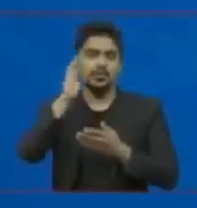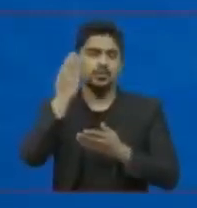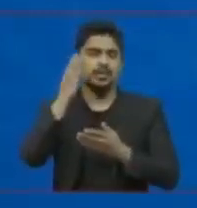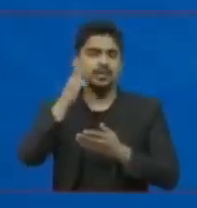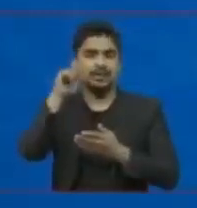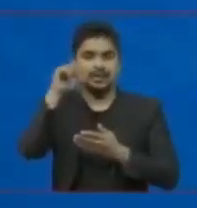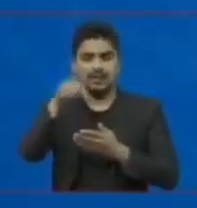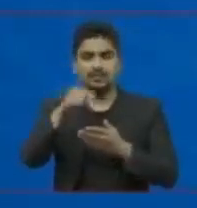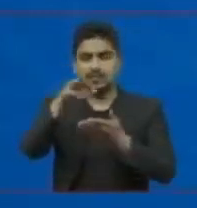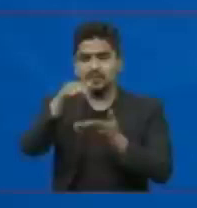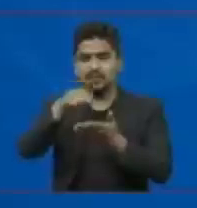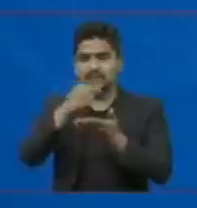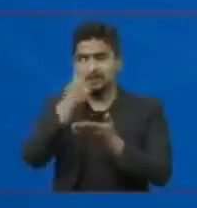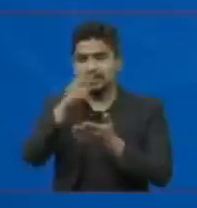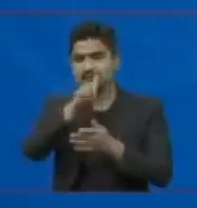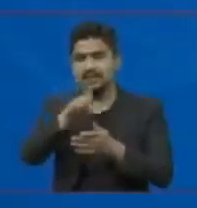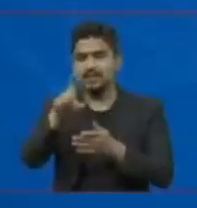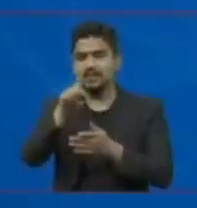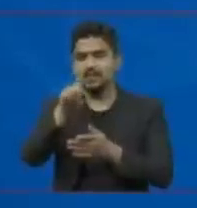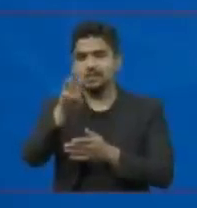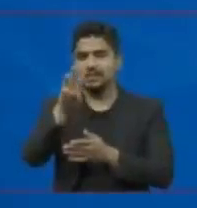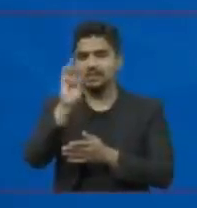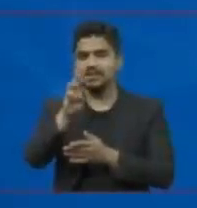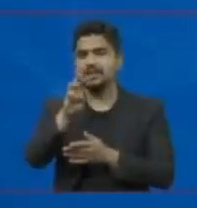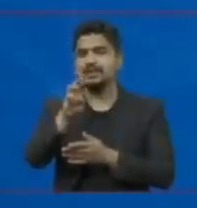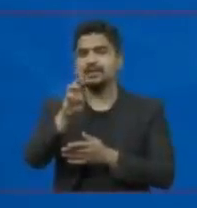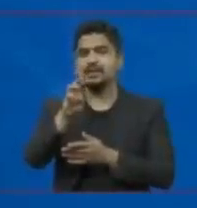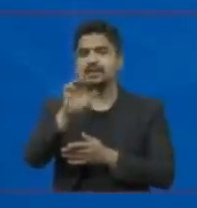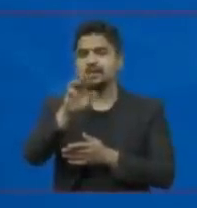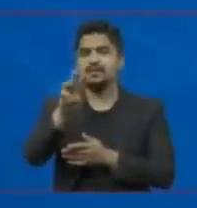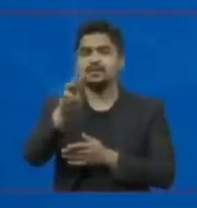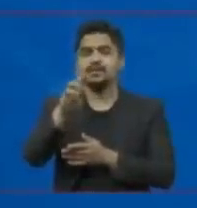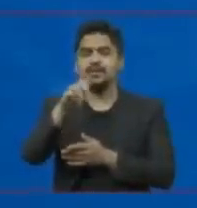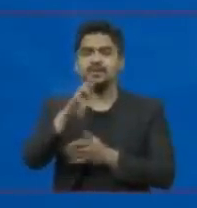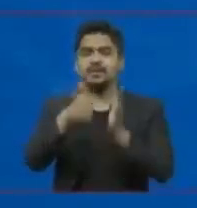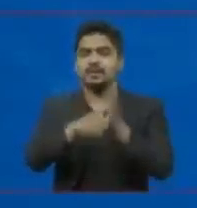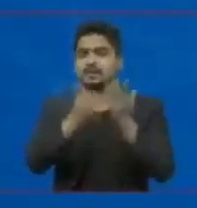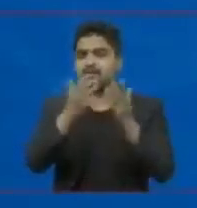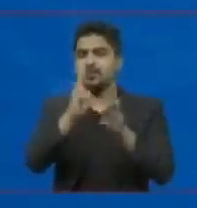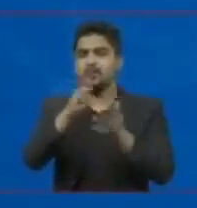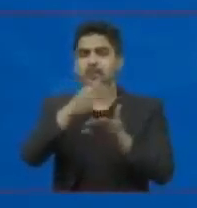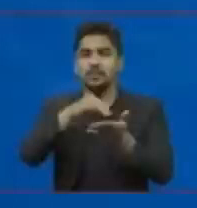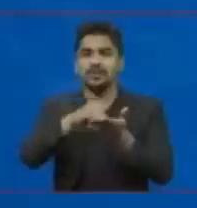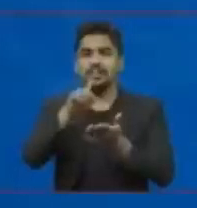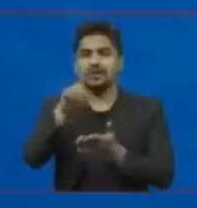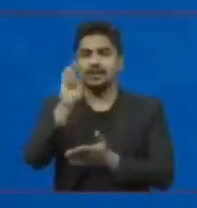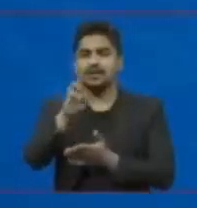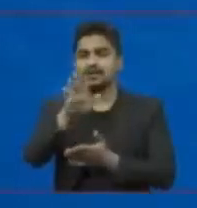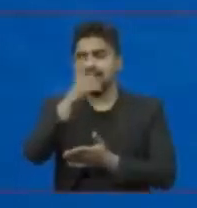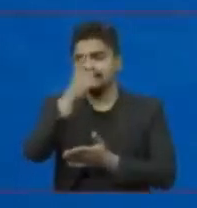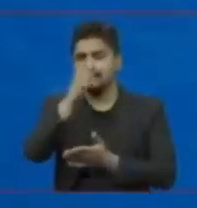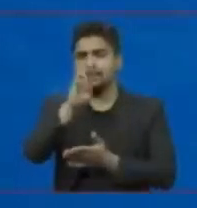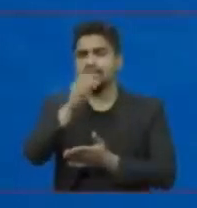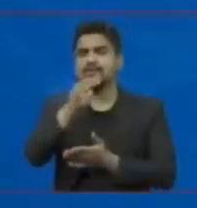गर्दै बैठकले बजार अनुगमनलाई पनि कडाई गर्ने निर्णय गरेको छ। मास्क नलगाई कारोबार गर्ने पसल